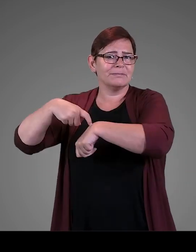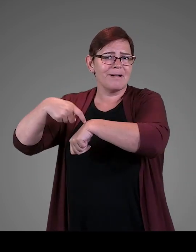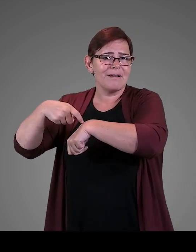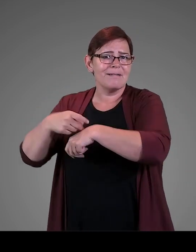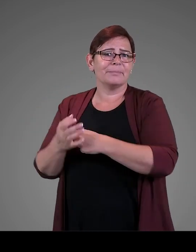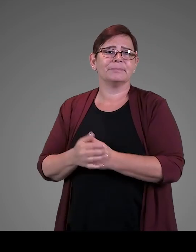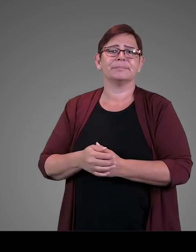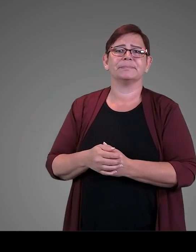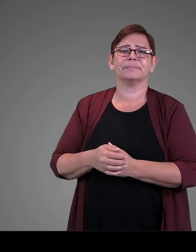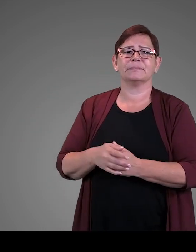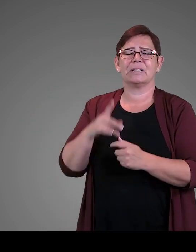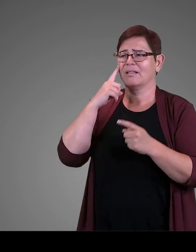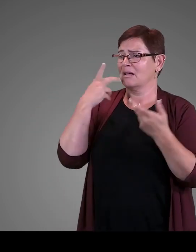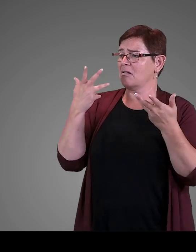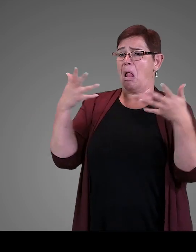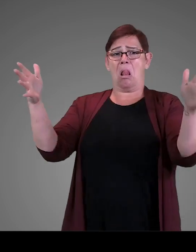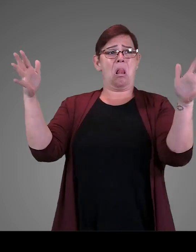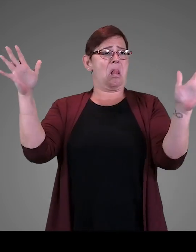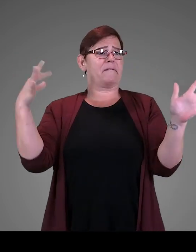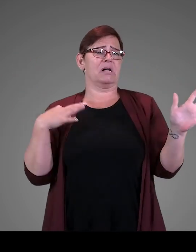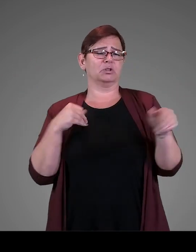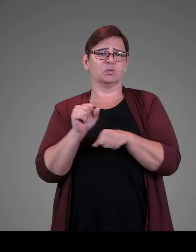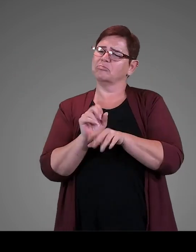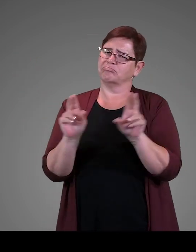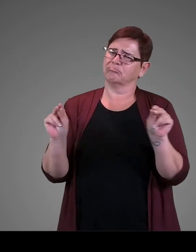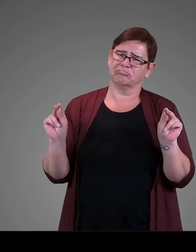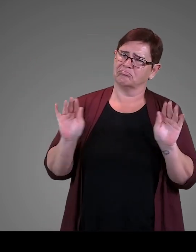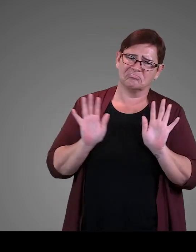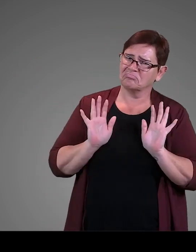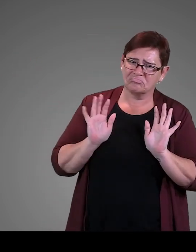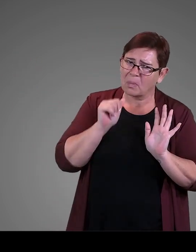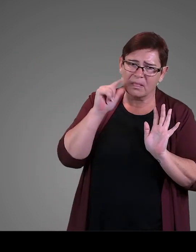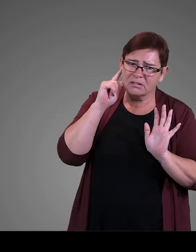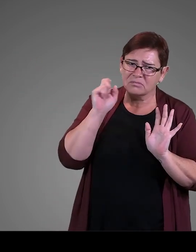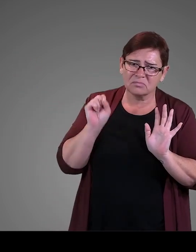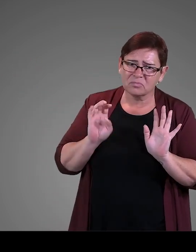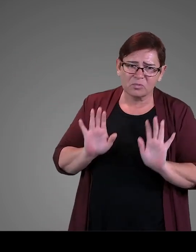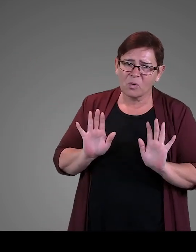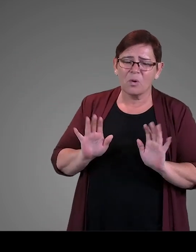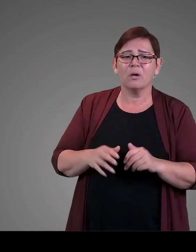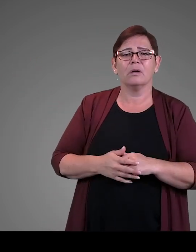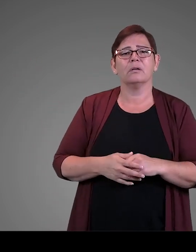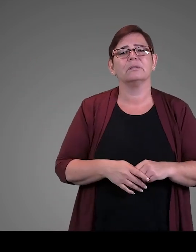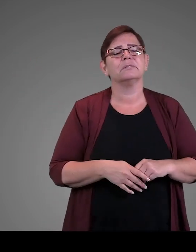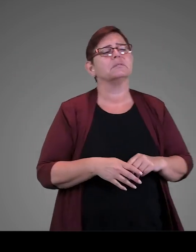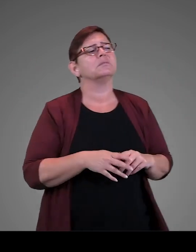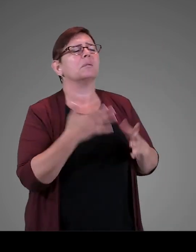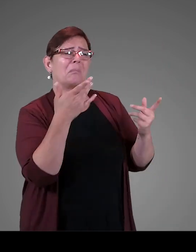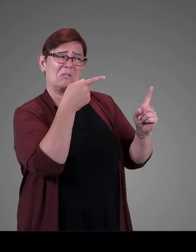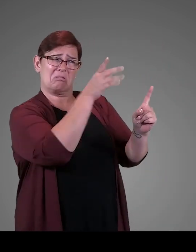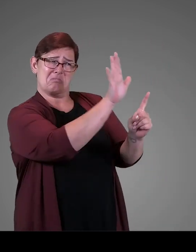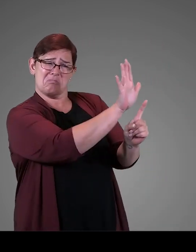d'atelier. Fait que je pense que c'est pas juste du travail bénévole. Dans votre cas, oui. Oui.